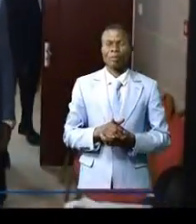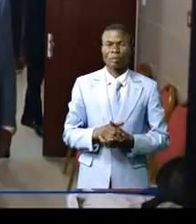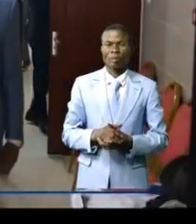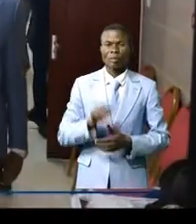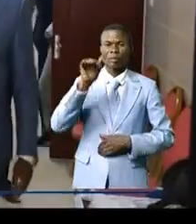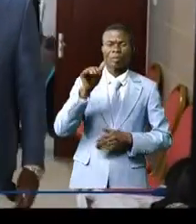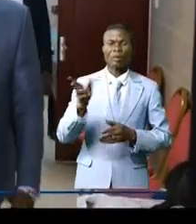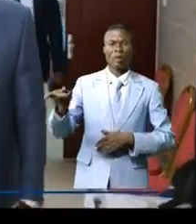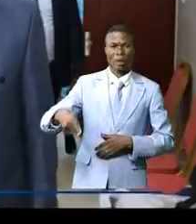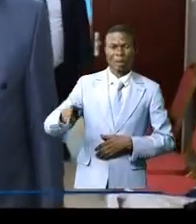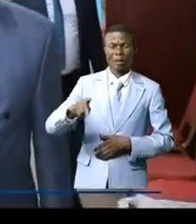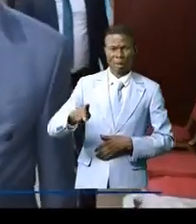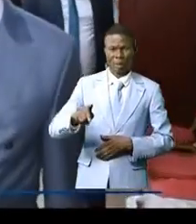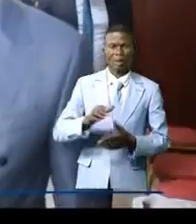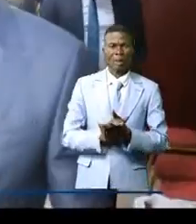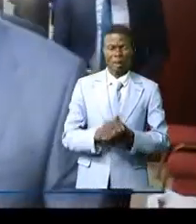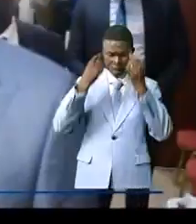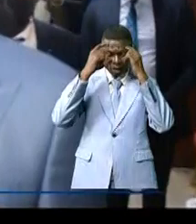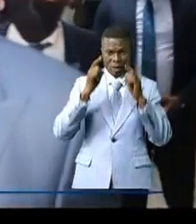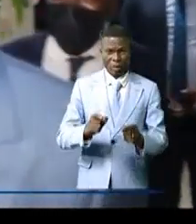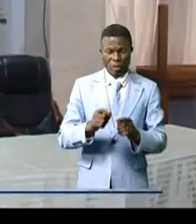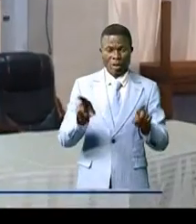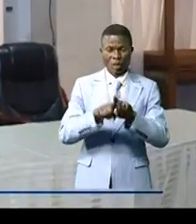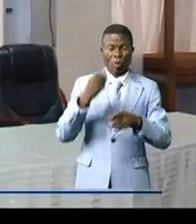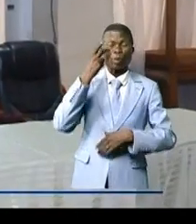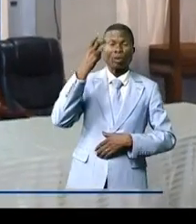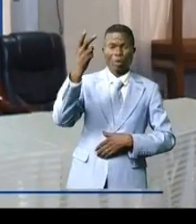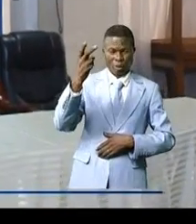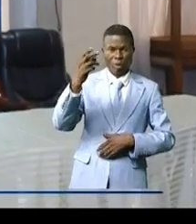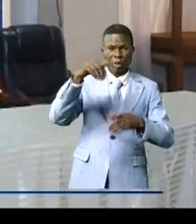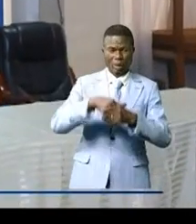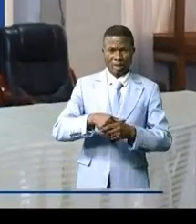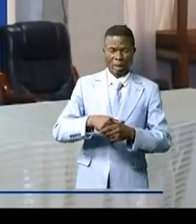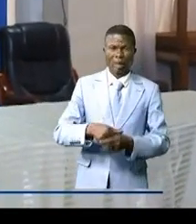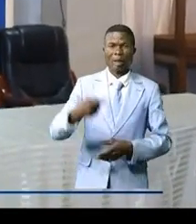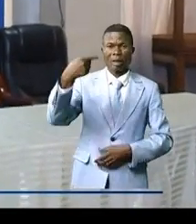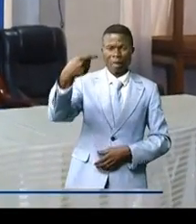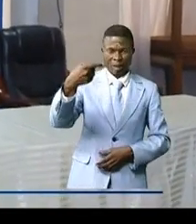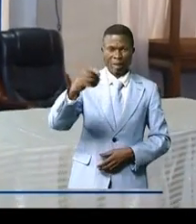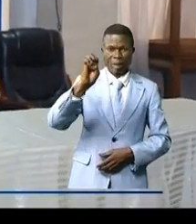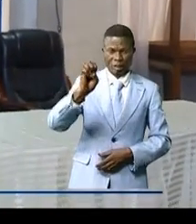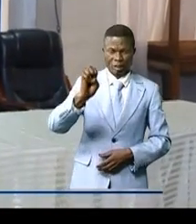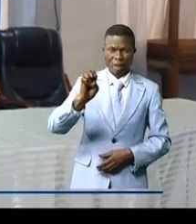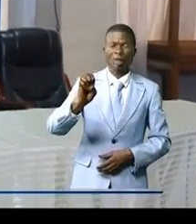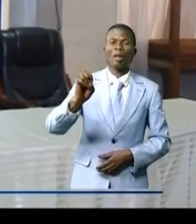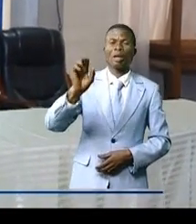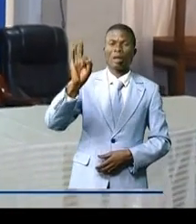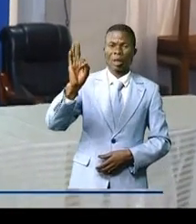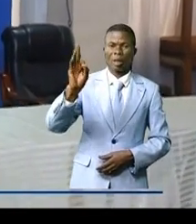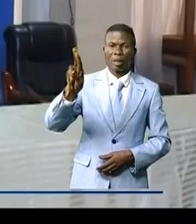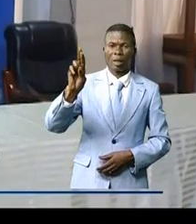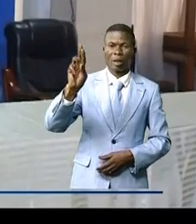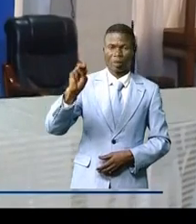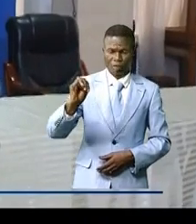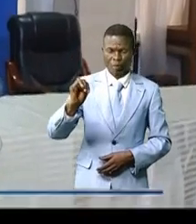Directeurs régionaux ont pris un engagement selon la vision qui est imprimée par Justin Kamoigna, directeur général par intérim de l'Office de gestion du